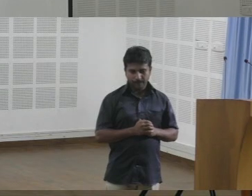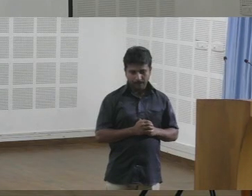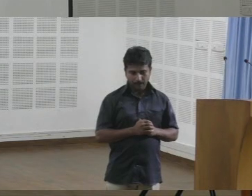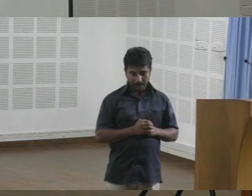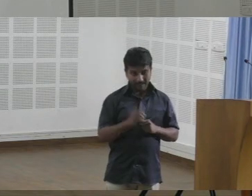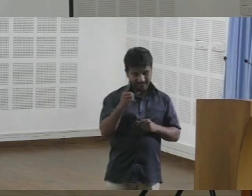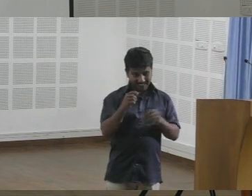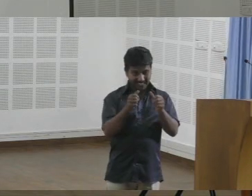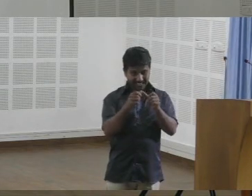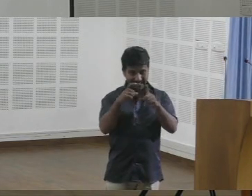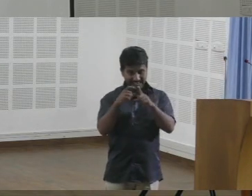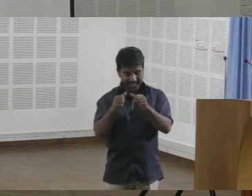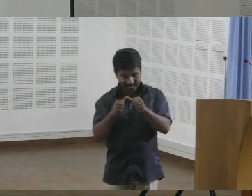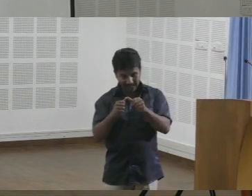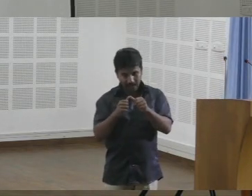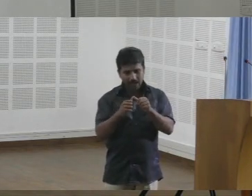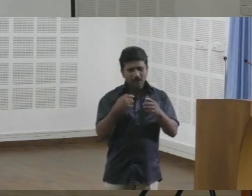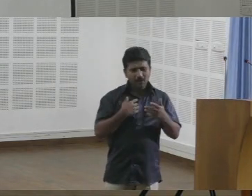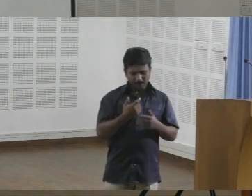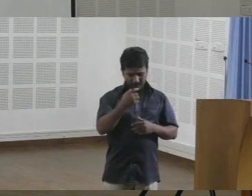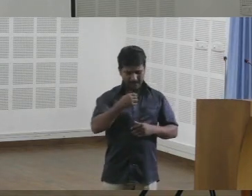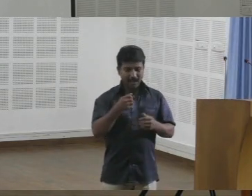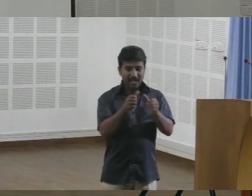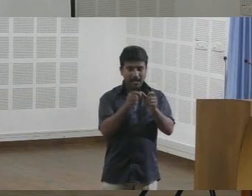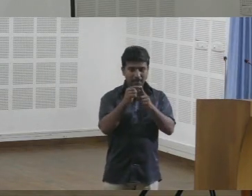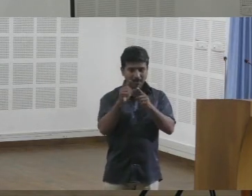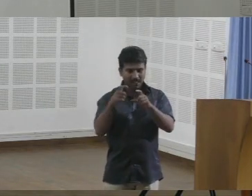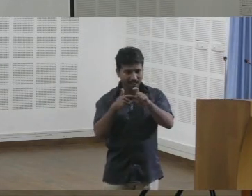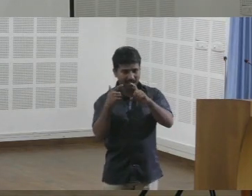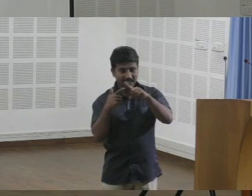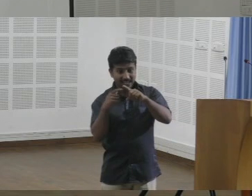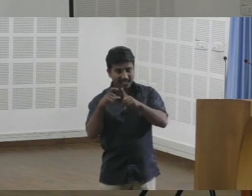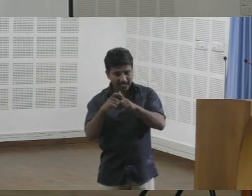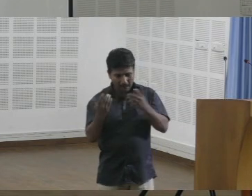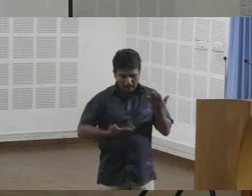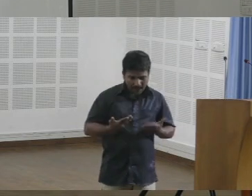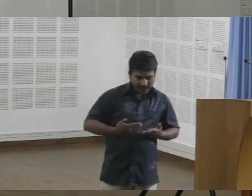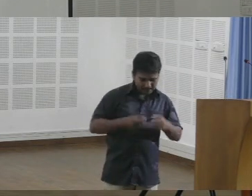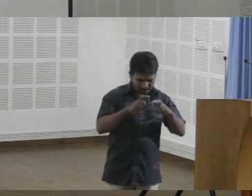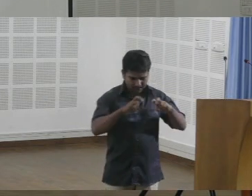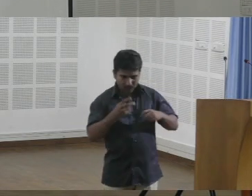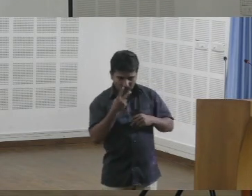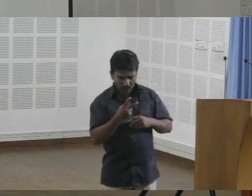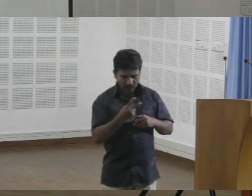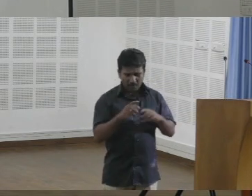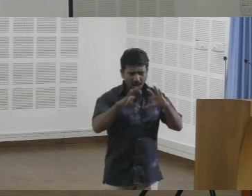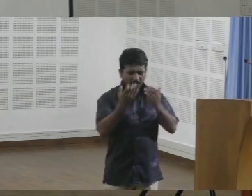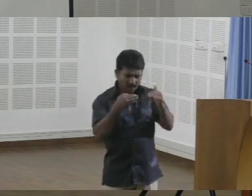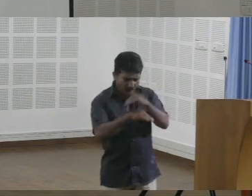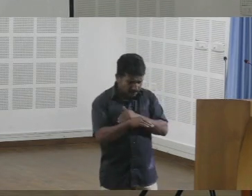first ABA anu try cheyidu apply behavior analysis. അപ്പോ ഞാൻ അവരുടെ ക്ലാസ്സിലിരിക്കും, തെറാപ്പിസ്റ്റ്